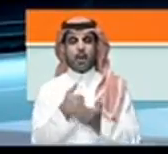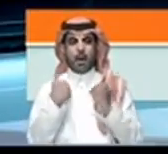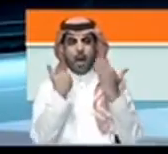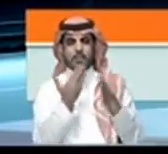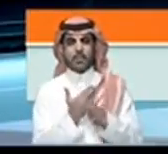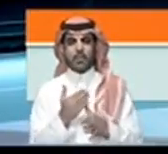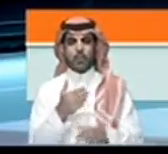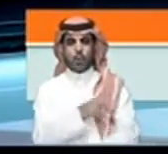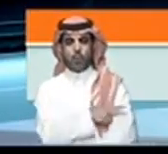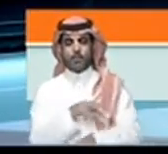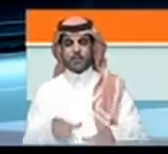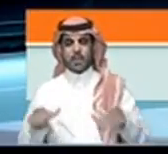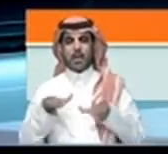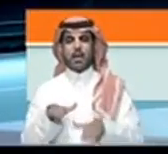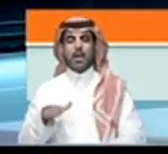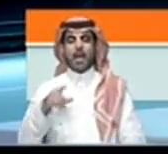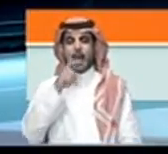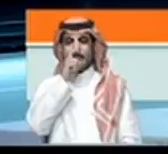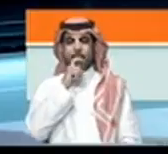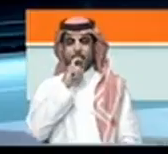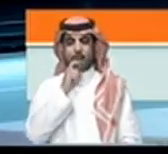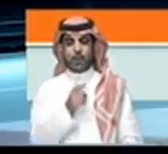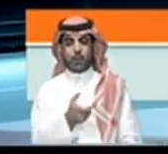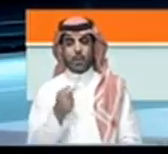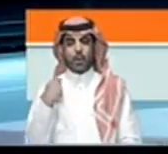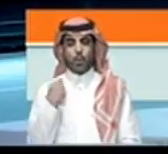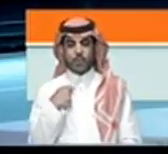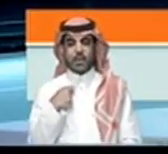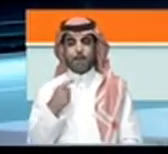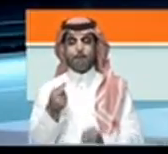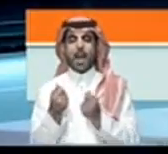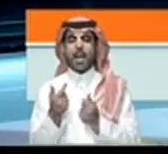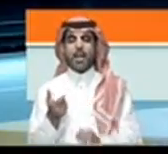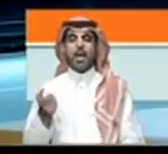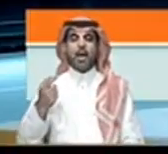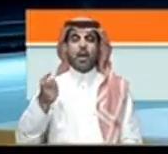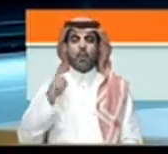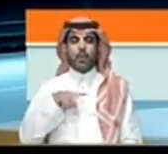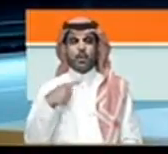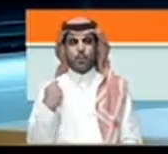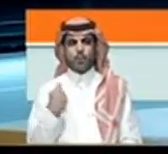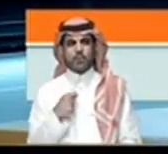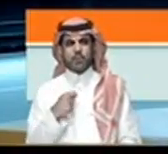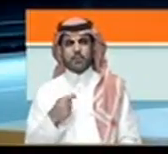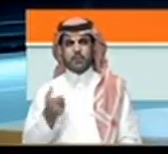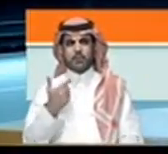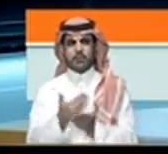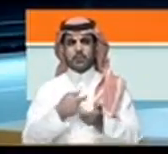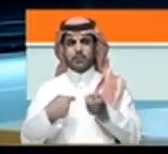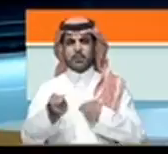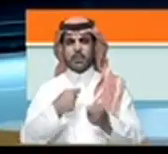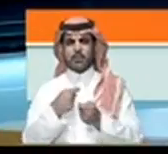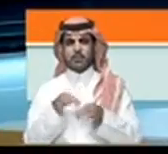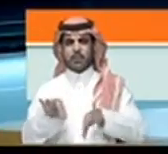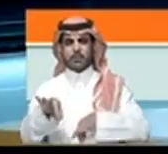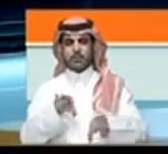عضو مجلس الوزراء الاستاذ عادل الجبير ووزير الماليه الاستاذ محمد جدعان وزير الاقتصاد والتخطيط